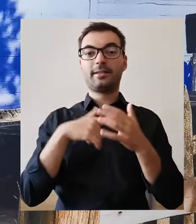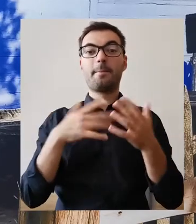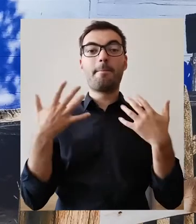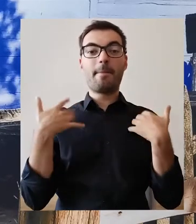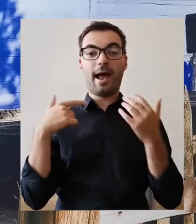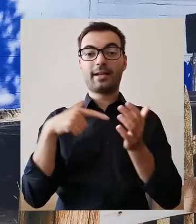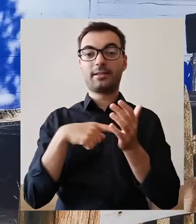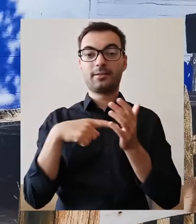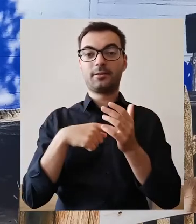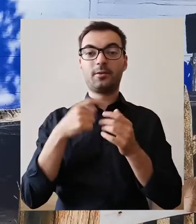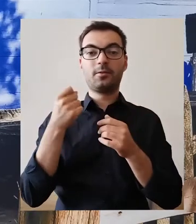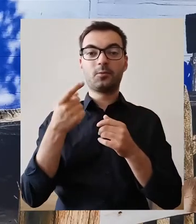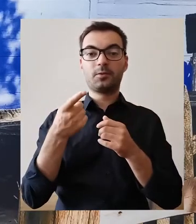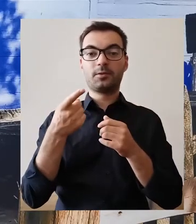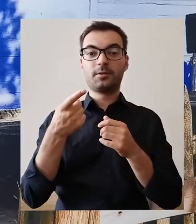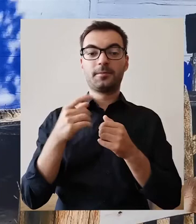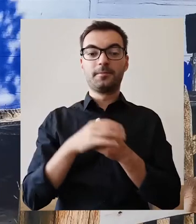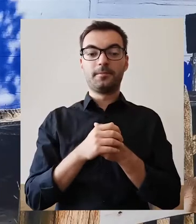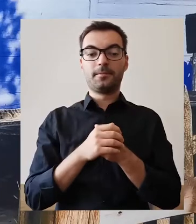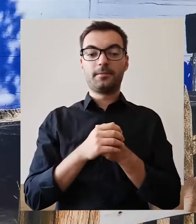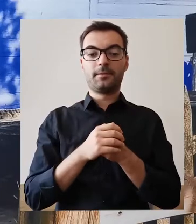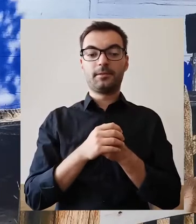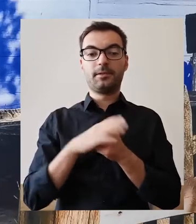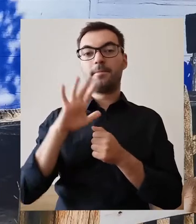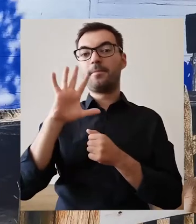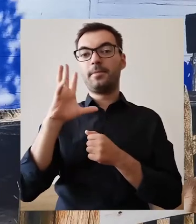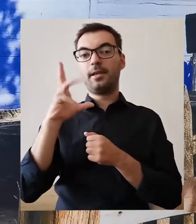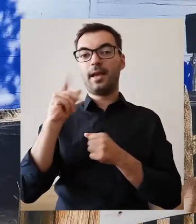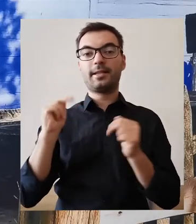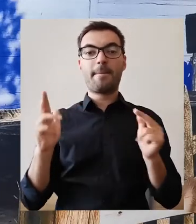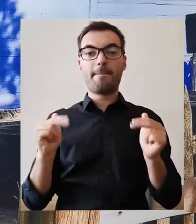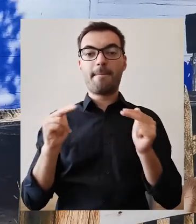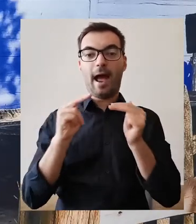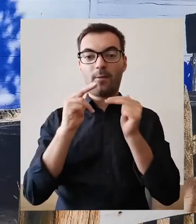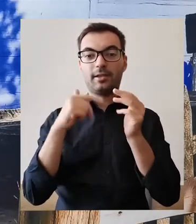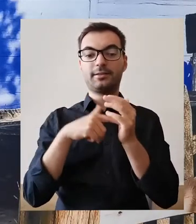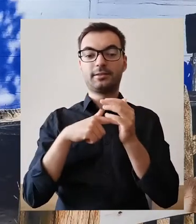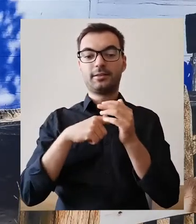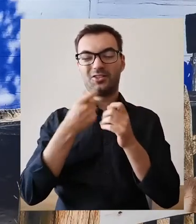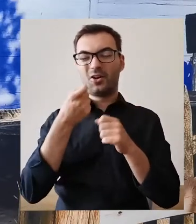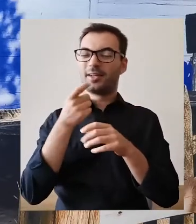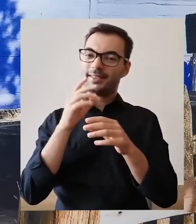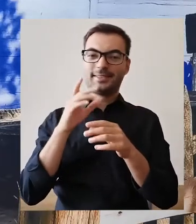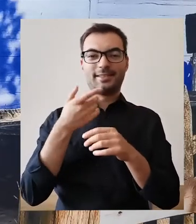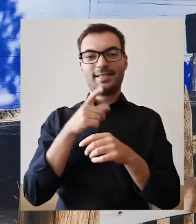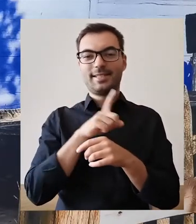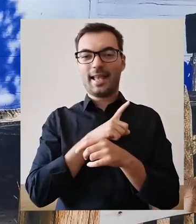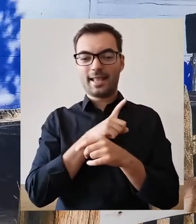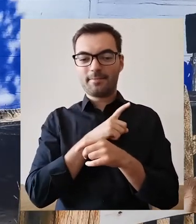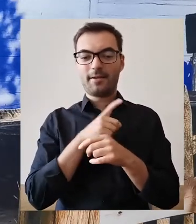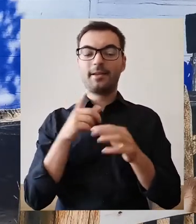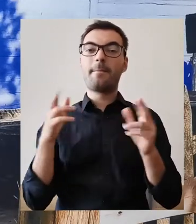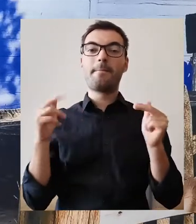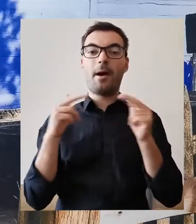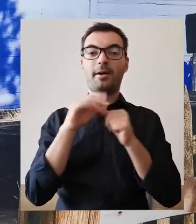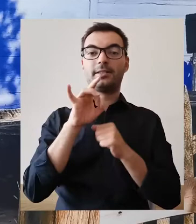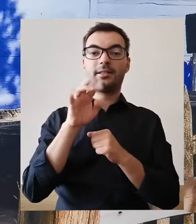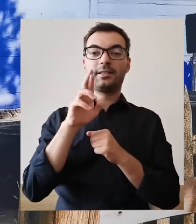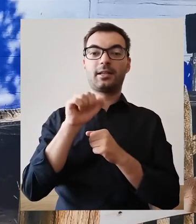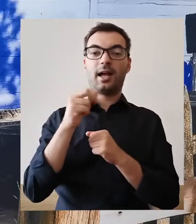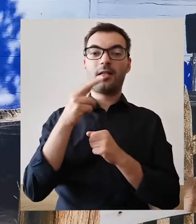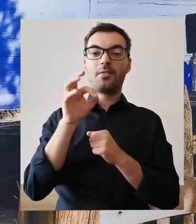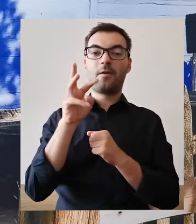parku można też zobaczyć przepięknym pałacu choć mocno zaniedbany to pałac grabowski